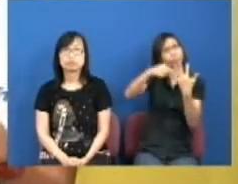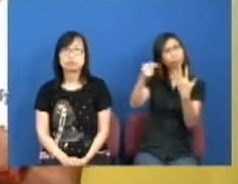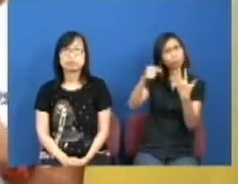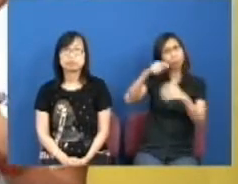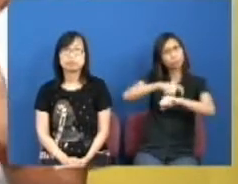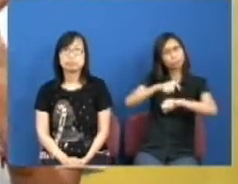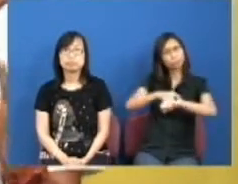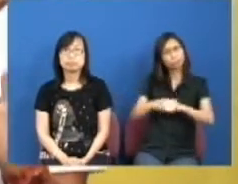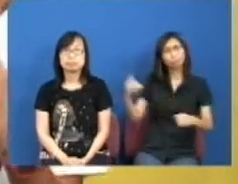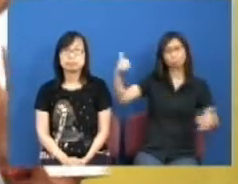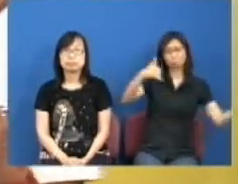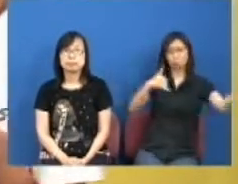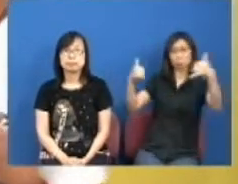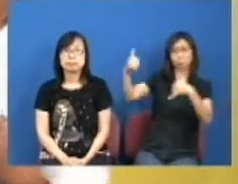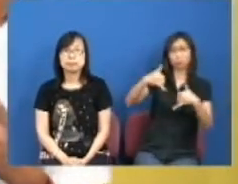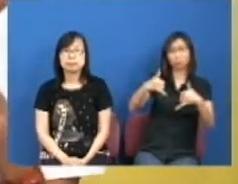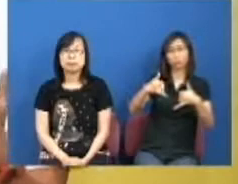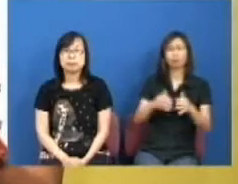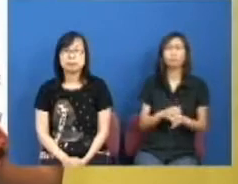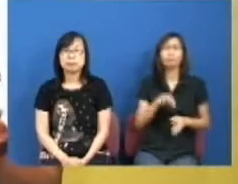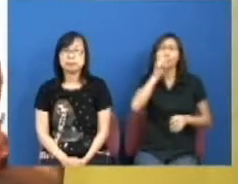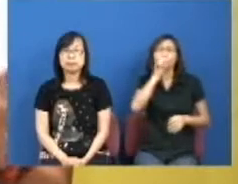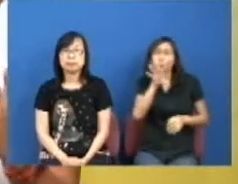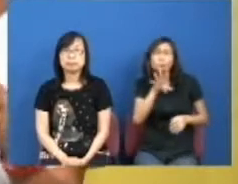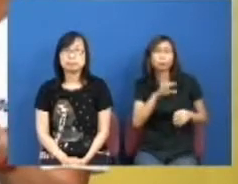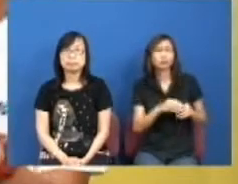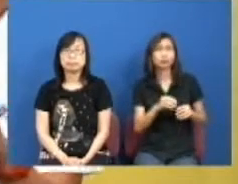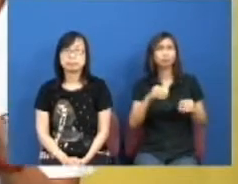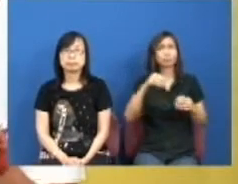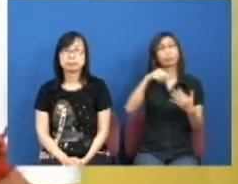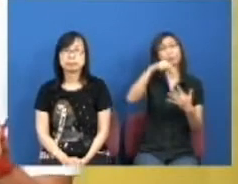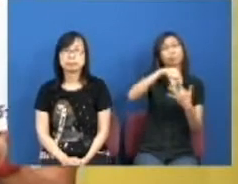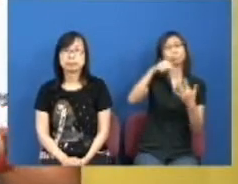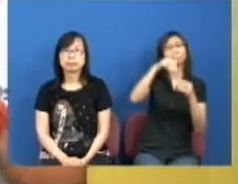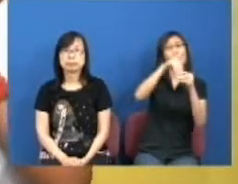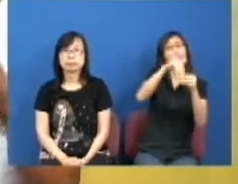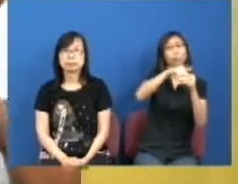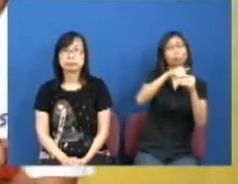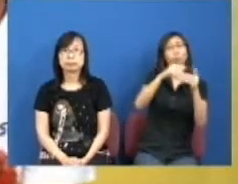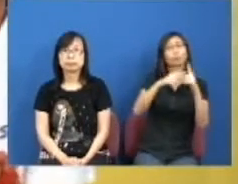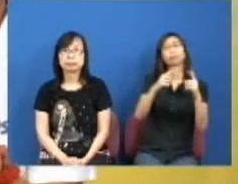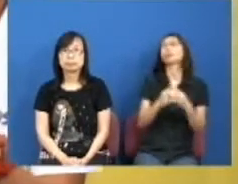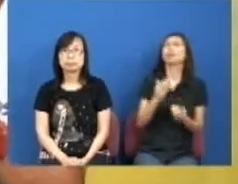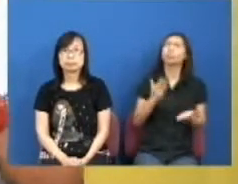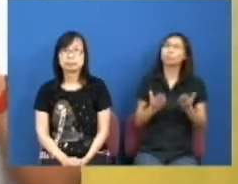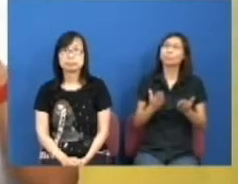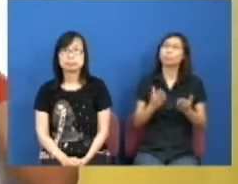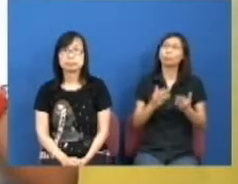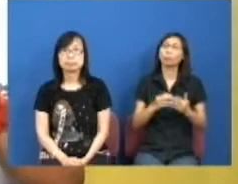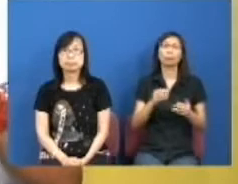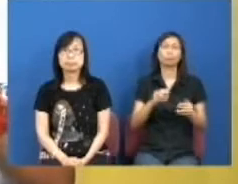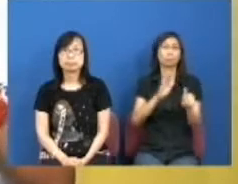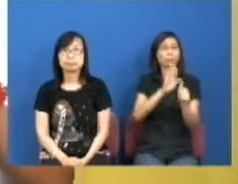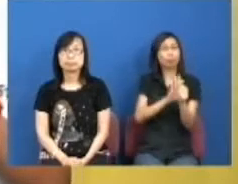就投某叫啲選民投某個候選人，跟住原來那個候選人咧係親北京背景啊，或者建制派嘅，咁所以可能亦都